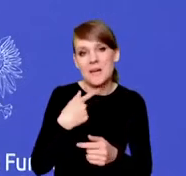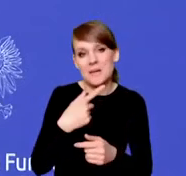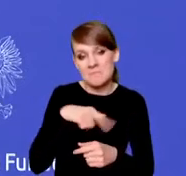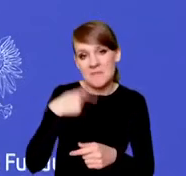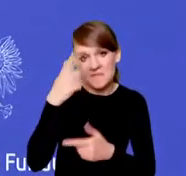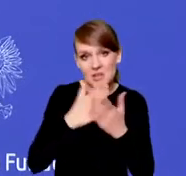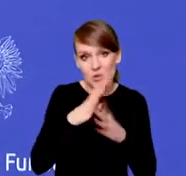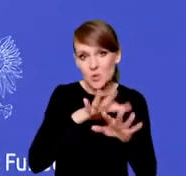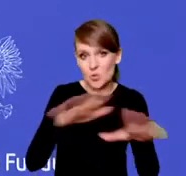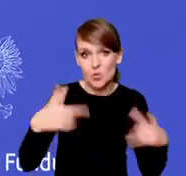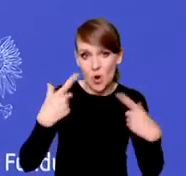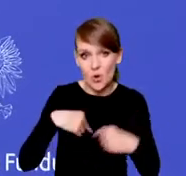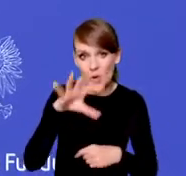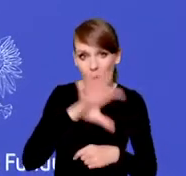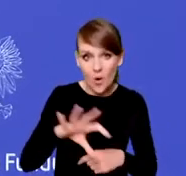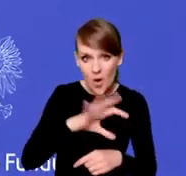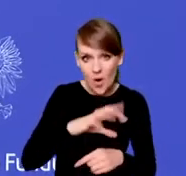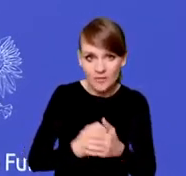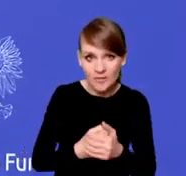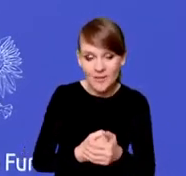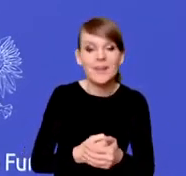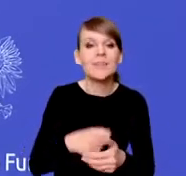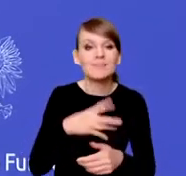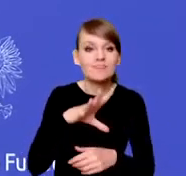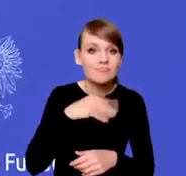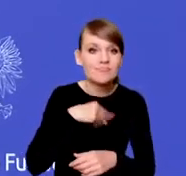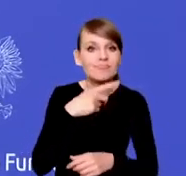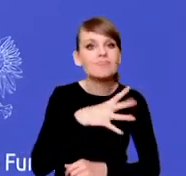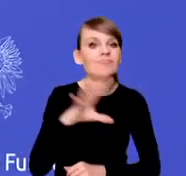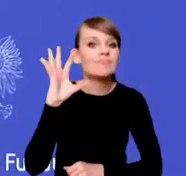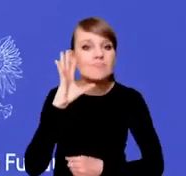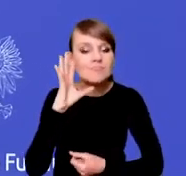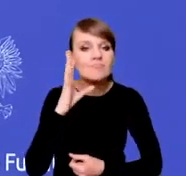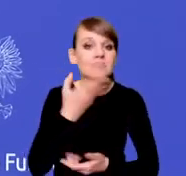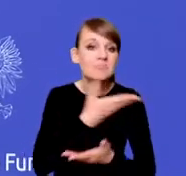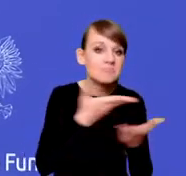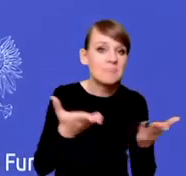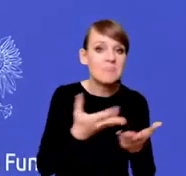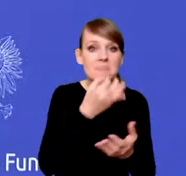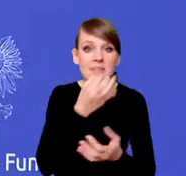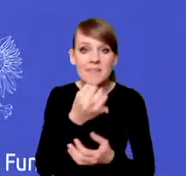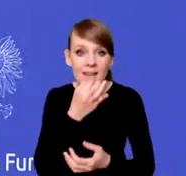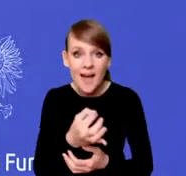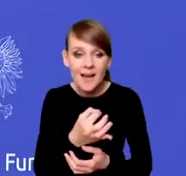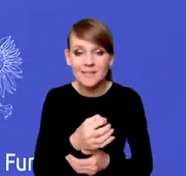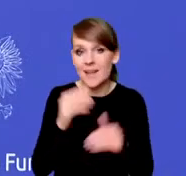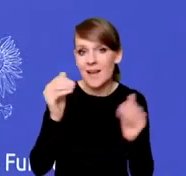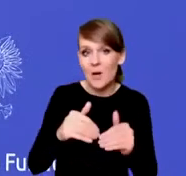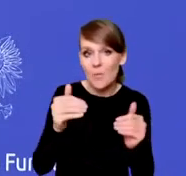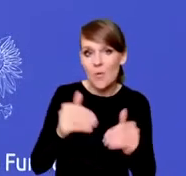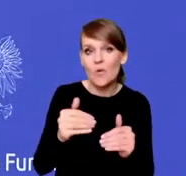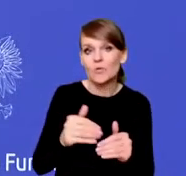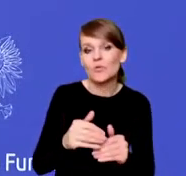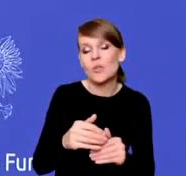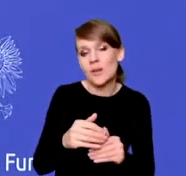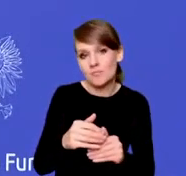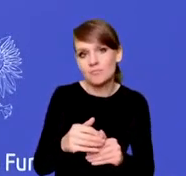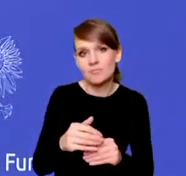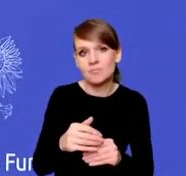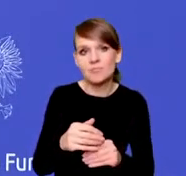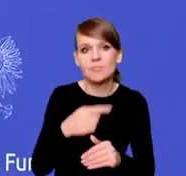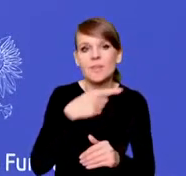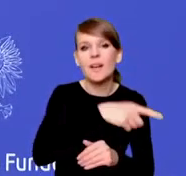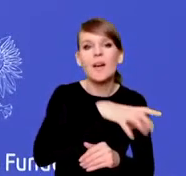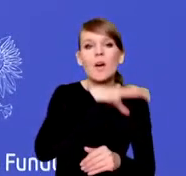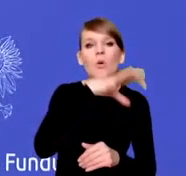możliwość usłyszenia ewentualnych pytań, które być może dla Państwa będą przygotowane przez członków grupy